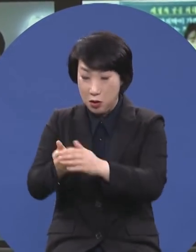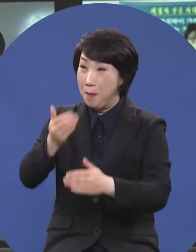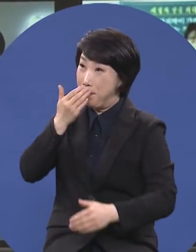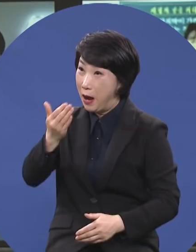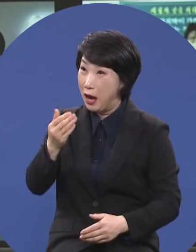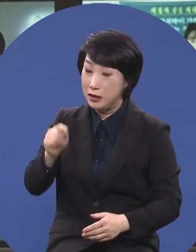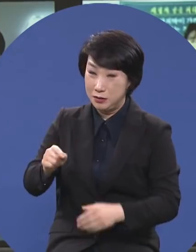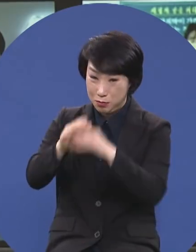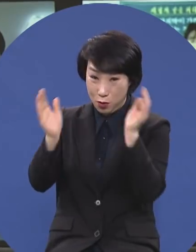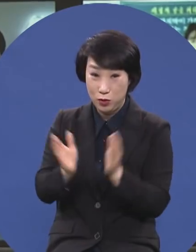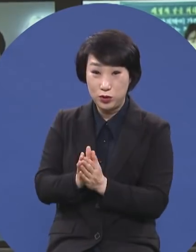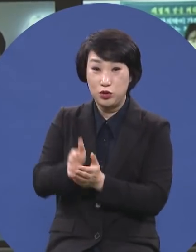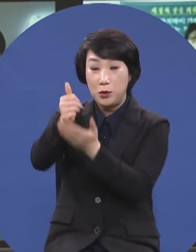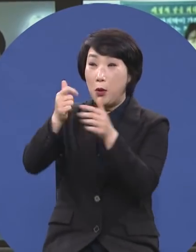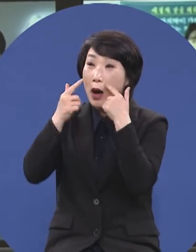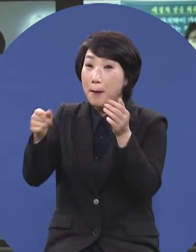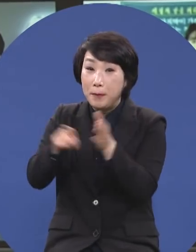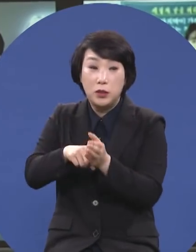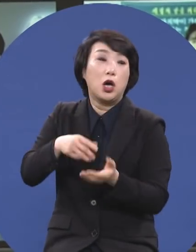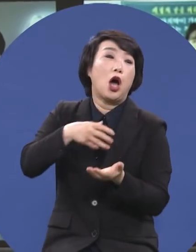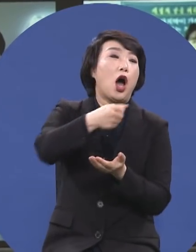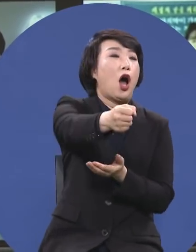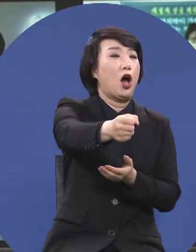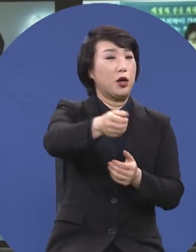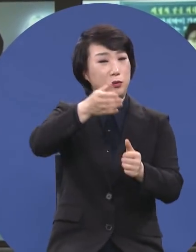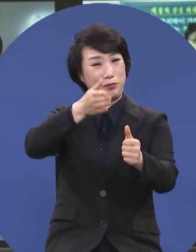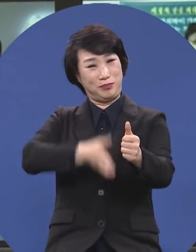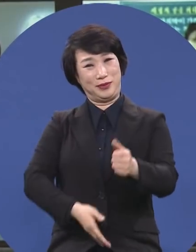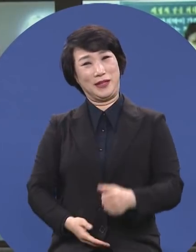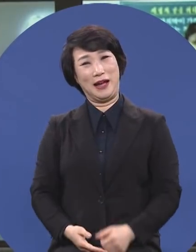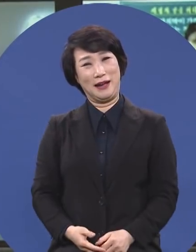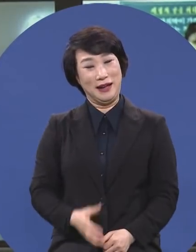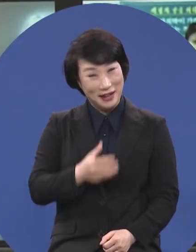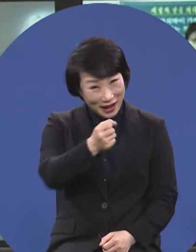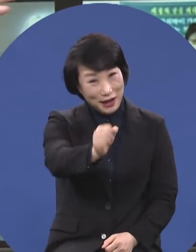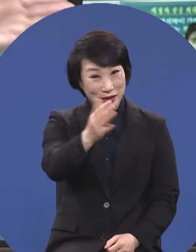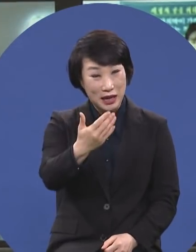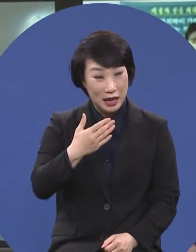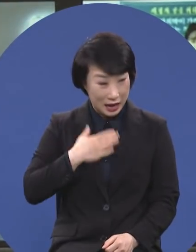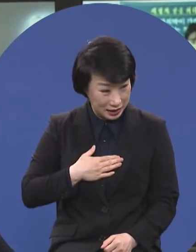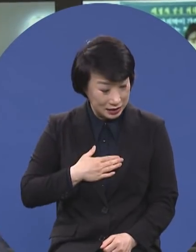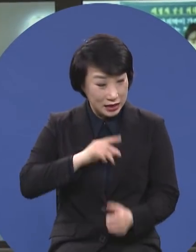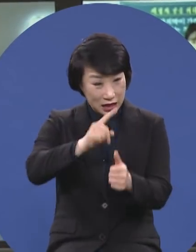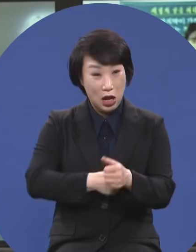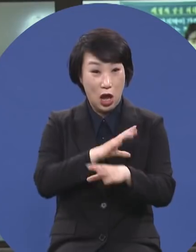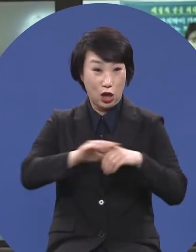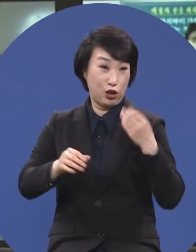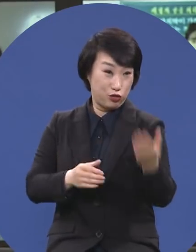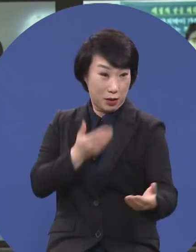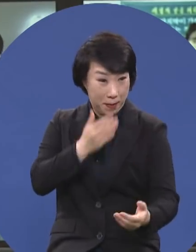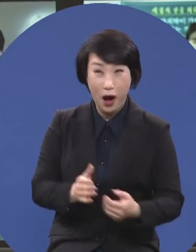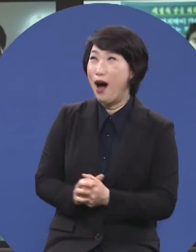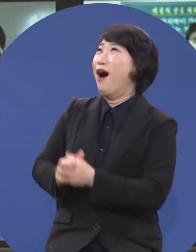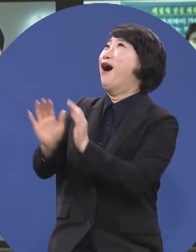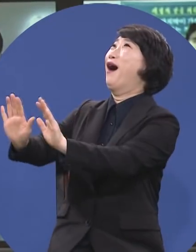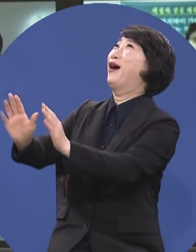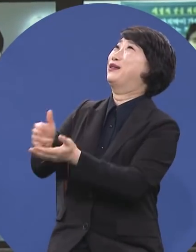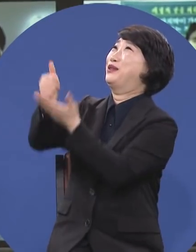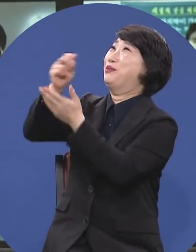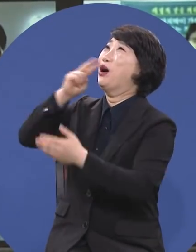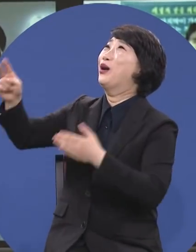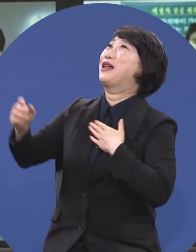있다는 주님의 확신을 네가 가져라 그 말이에요. 가져라. 그럼 내가 해결할 수 있다. 주여 나에게